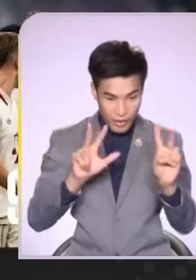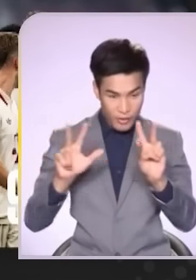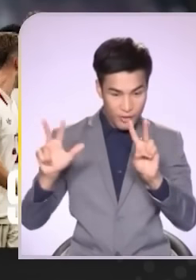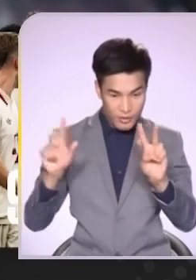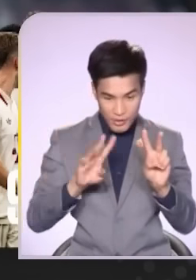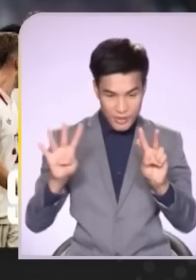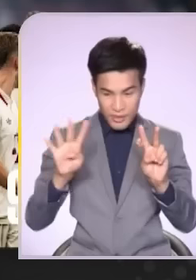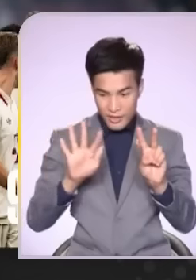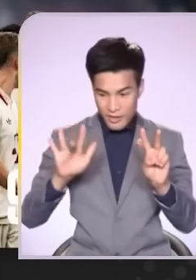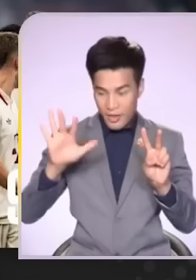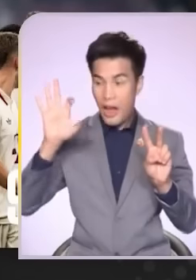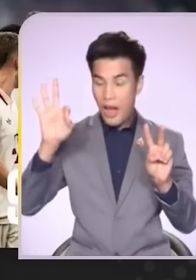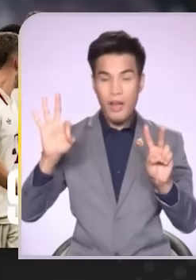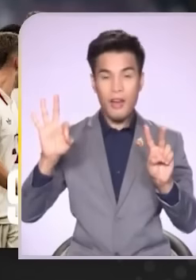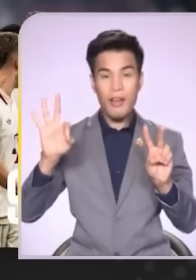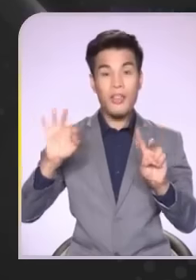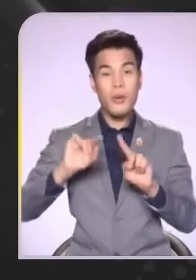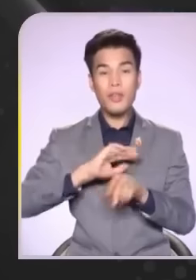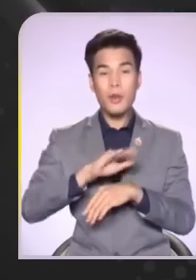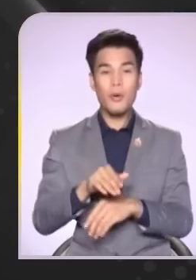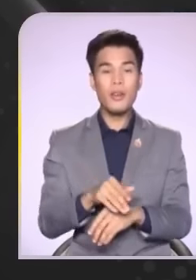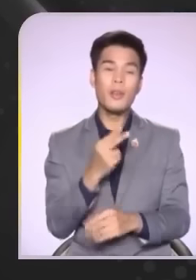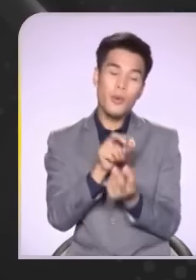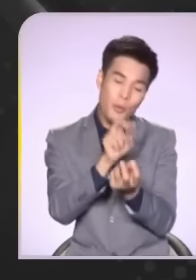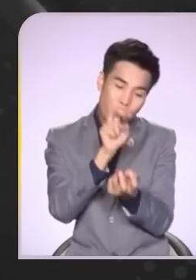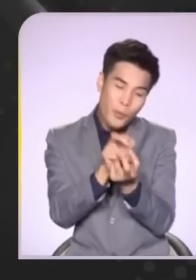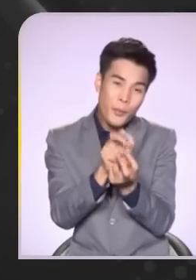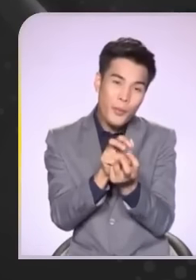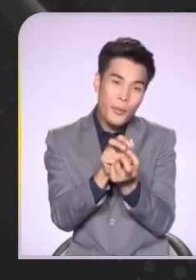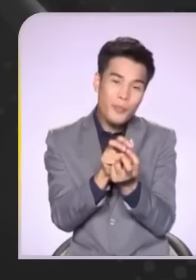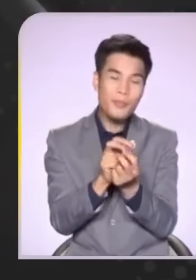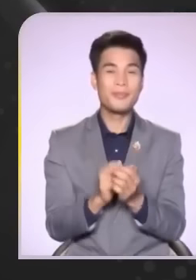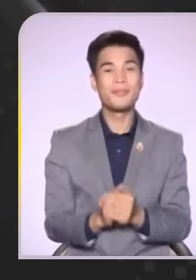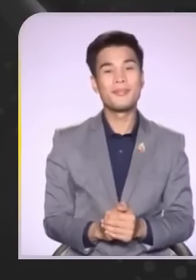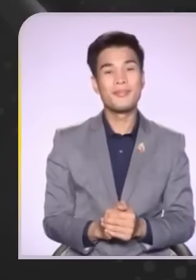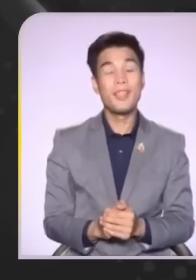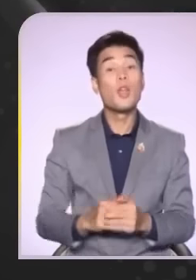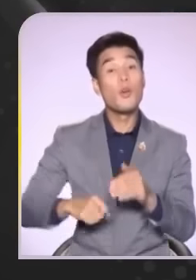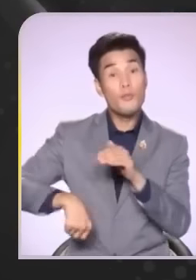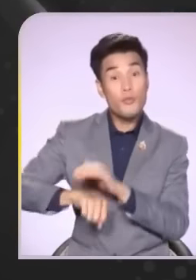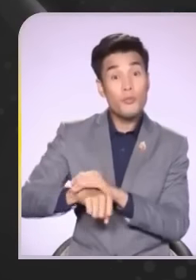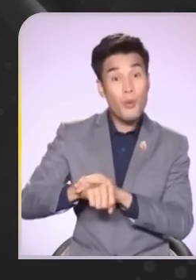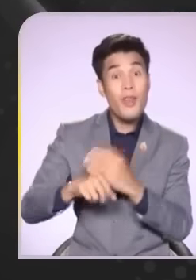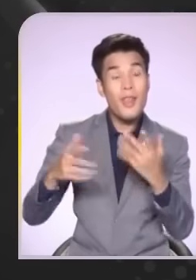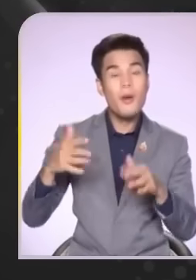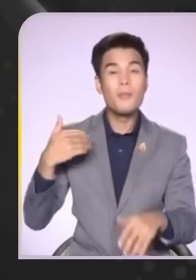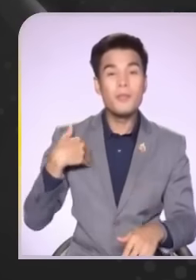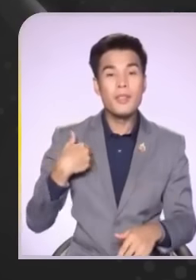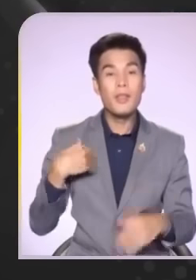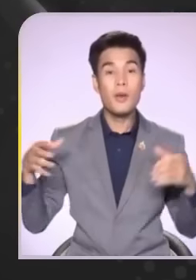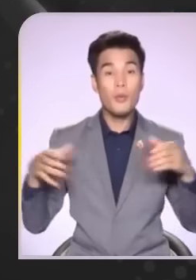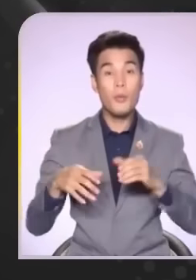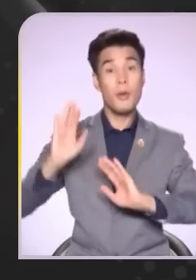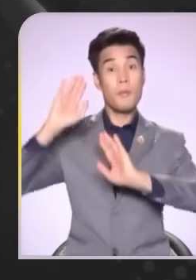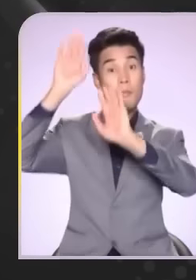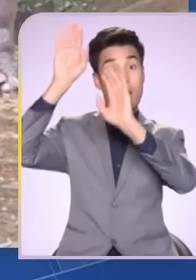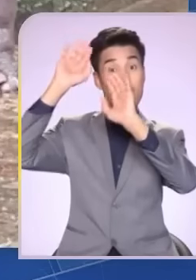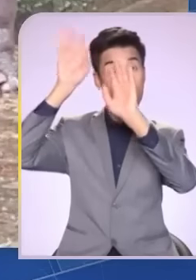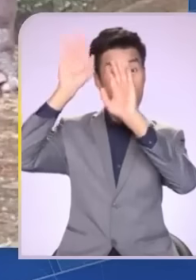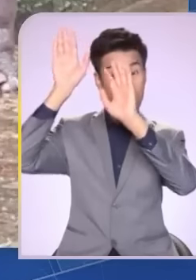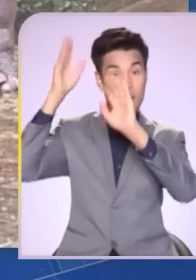น9ประตูต่อ2แหมแต่ละอิริยาบถนะ นี่นะฮะนอกจากวงการฟุตบอลแล้วนะครับย ัง มีทีมบาสเกตบอลฟีนิกซ์